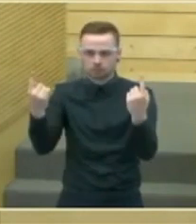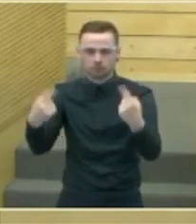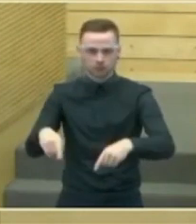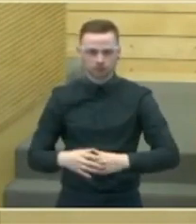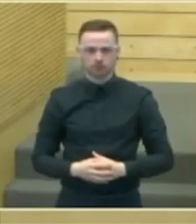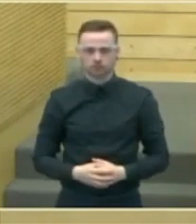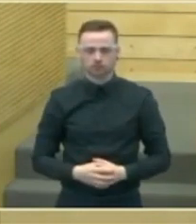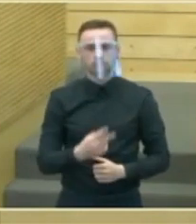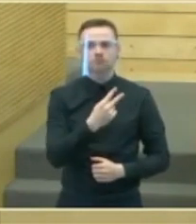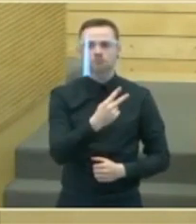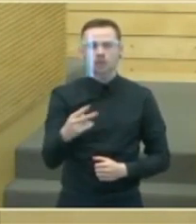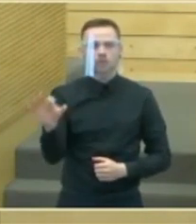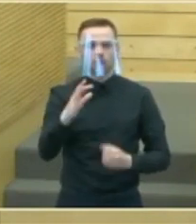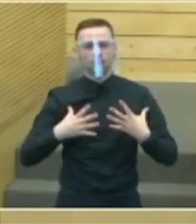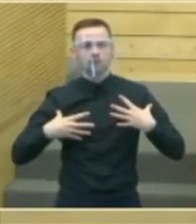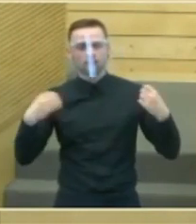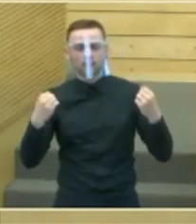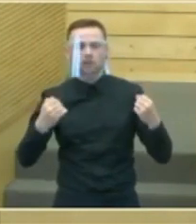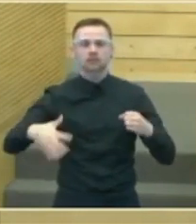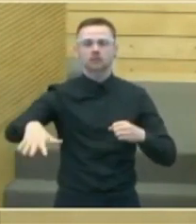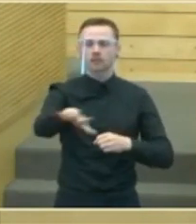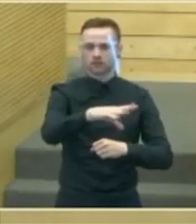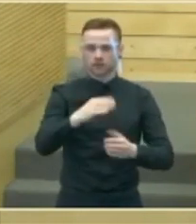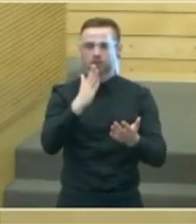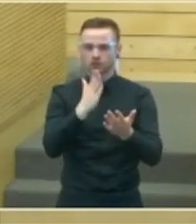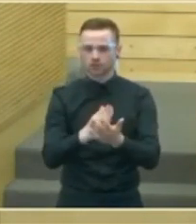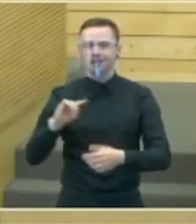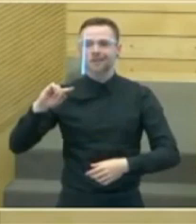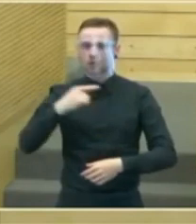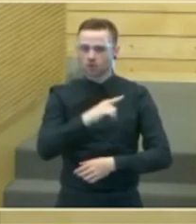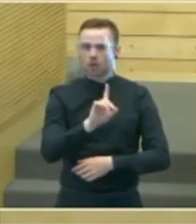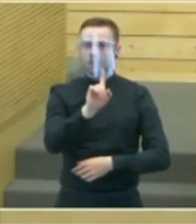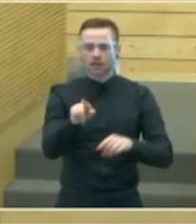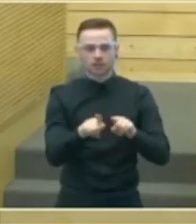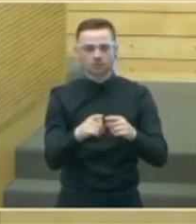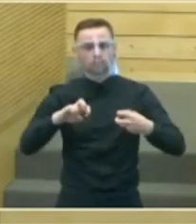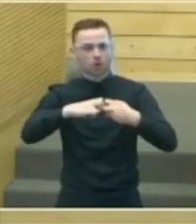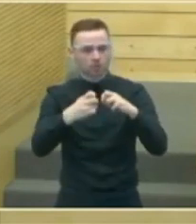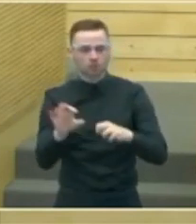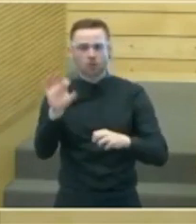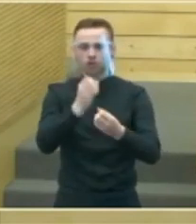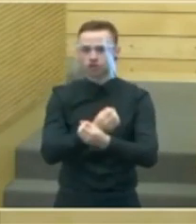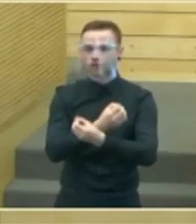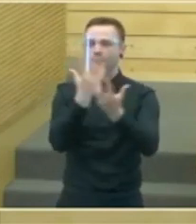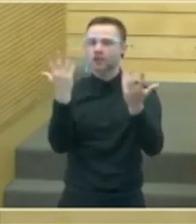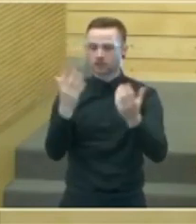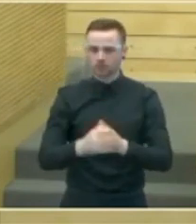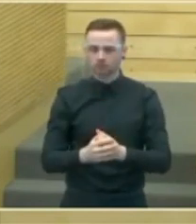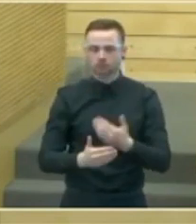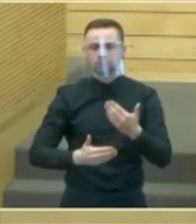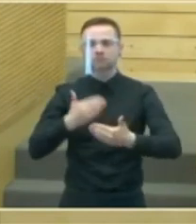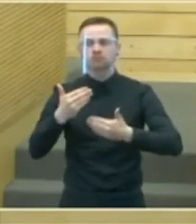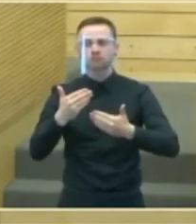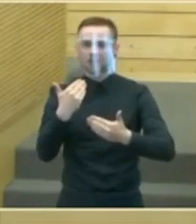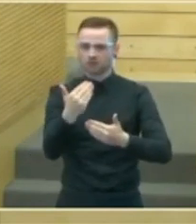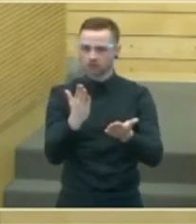Matome, kad visuomenės sveikatos krizė prislėgė ne tik ekonomiką, bet ir švietimą. O galų gale virto